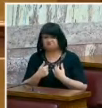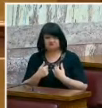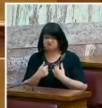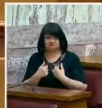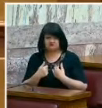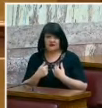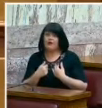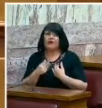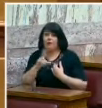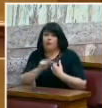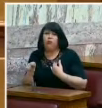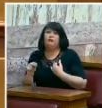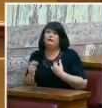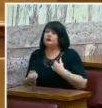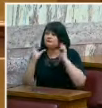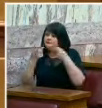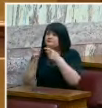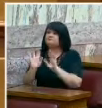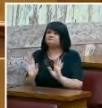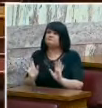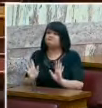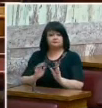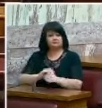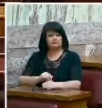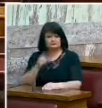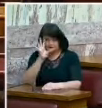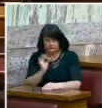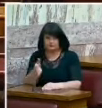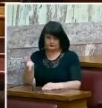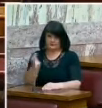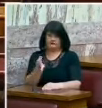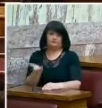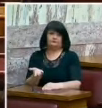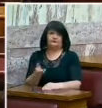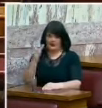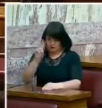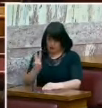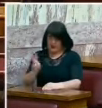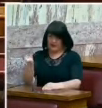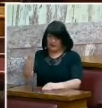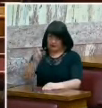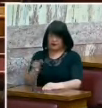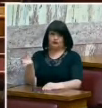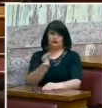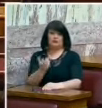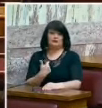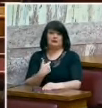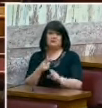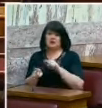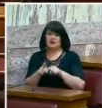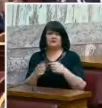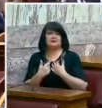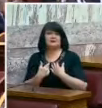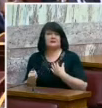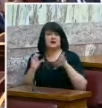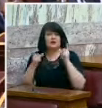δεν μπορούν να ταυτιστούν. Ναι, δεν ξέρω ποιον ψήφισε, αλλά αυτή είναι η πραγματικότητα. Έχει κάνει και δήλωση. Όχι, δεν ανοίξε μας. Καμία σχέση δεν έχει ο Ψωμιάδης με τη Νέα